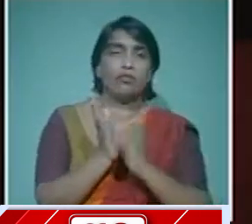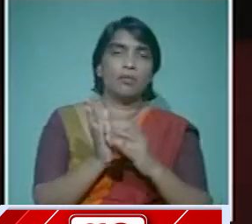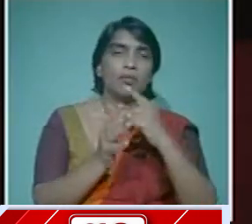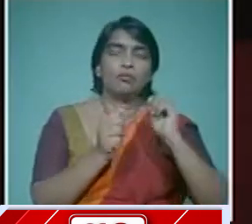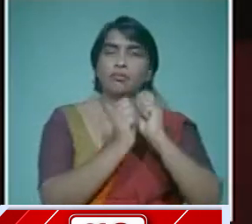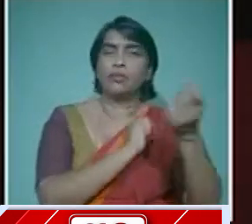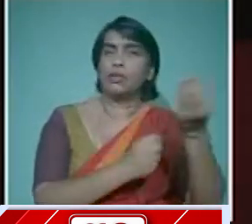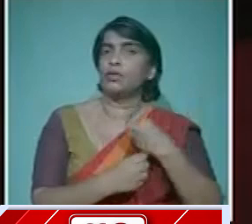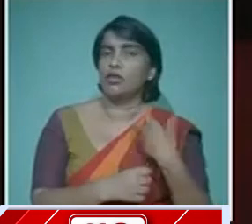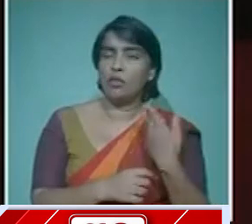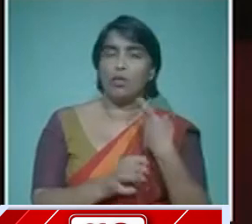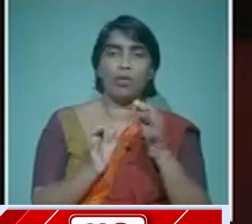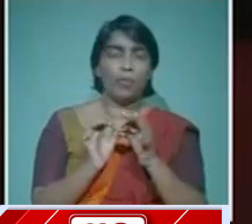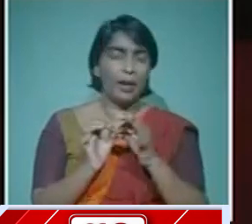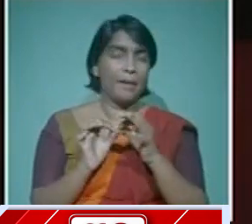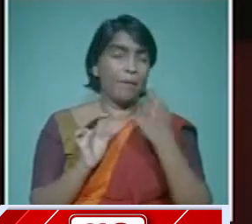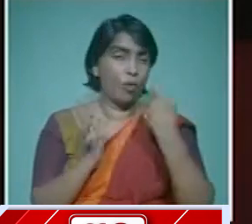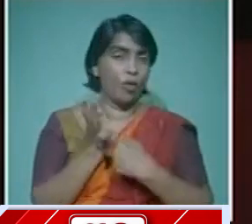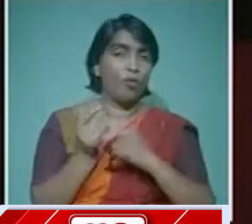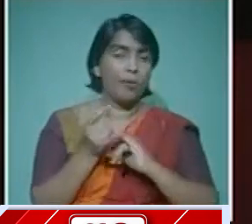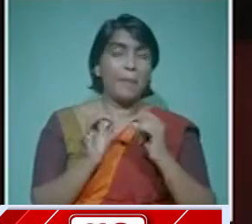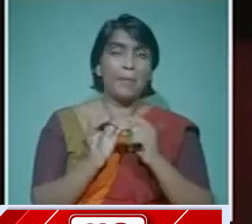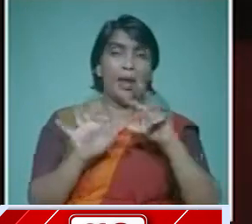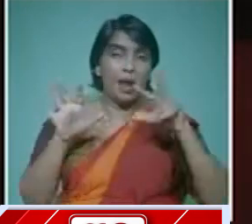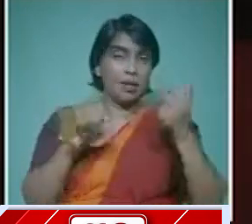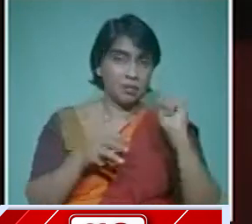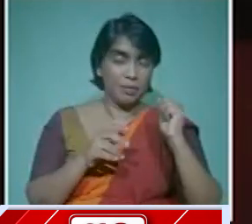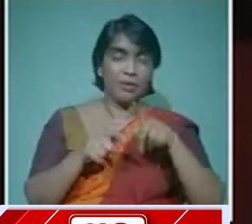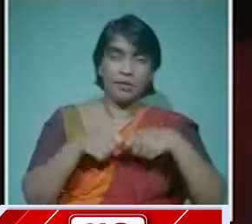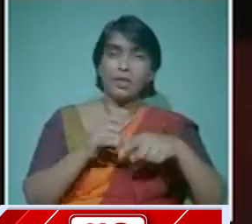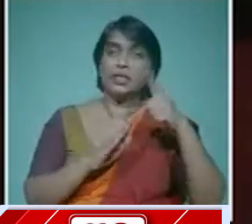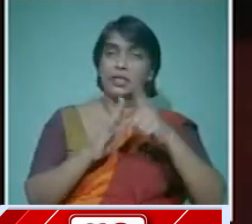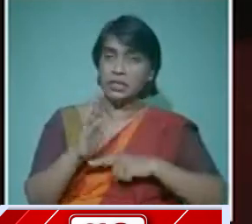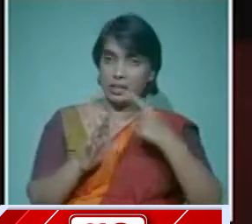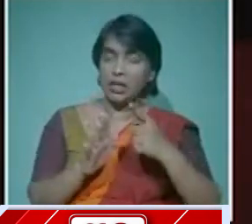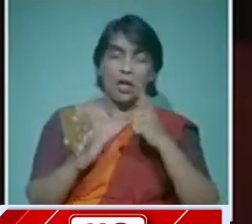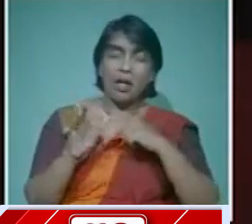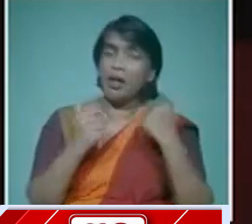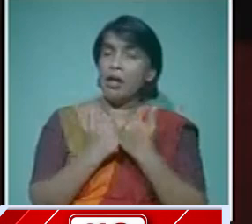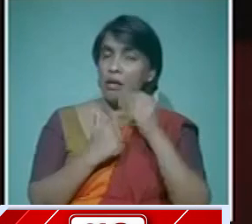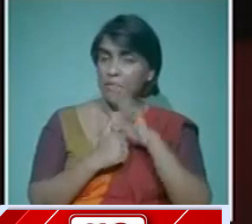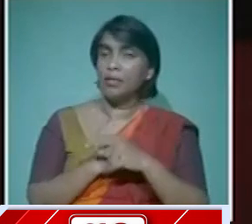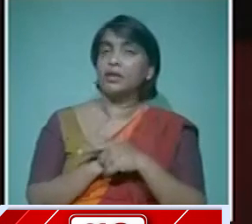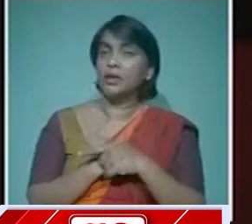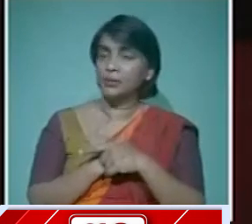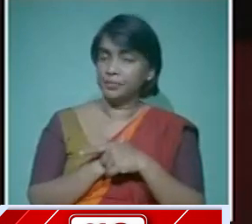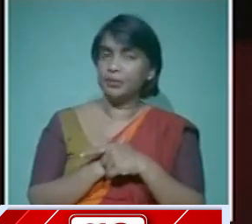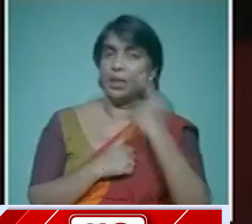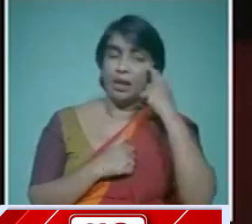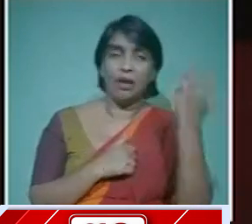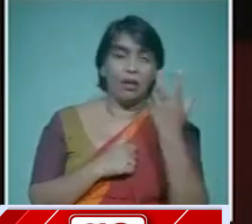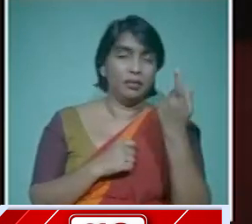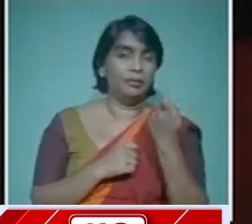ඉල්ලුවම රුපියල් බිලියන 850ක් අපිට වැය වෙනවා. ජනවාරි මාසේ තිබුණු, අප්‍රේල් මාසේ තිබුණු ගල්ලංගුරු